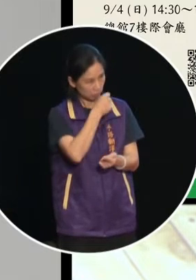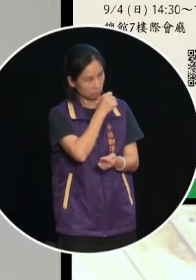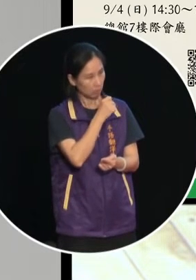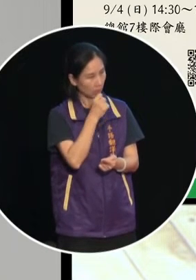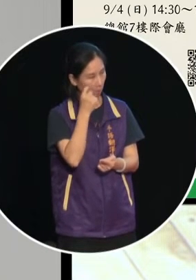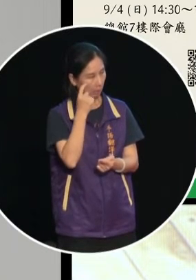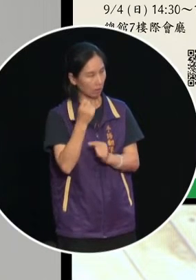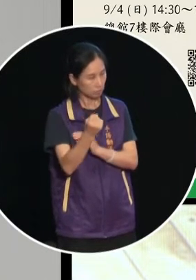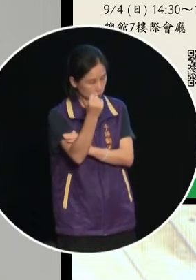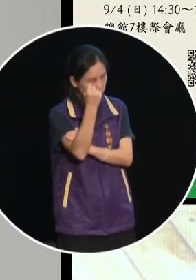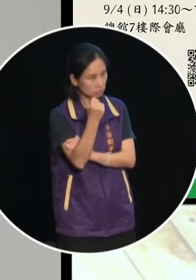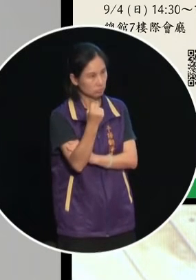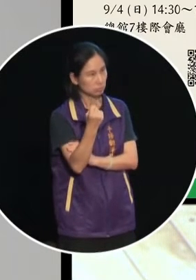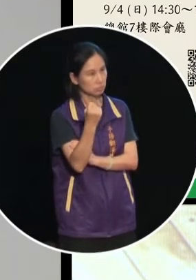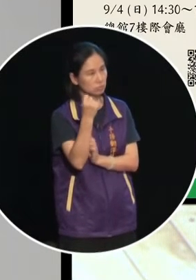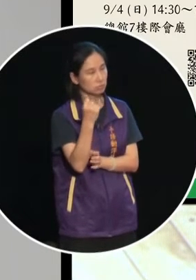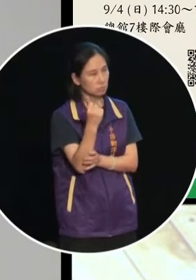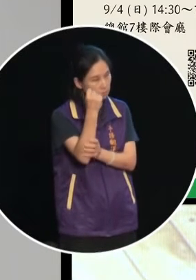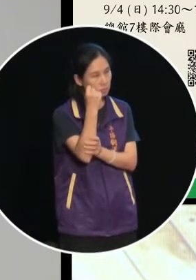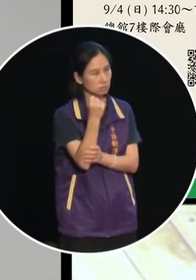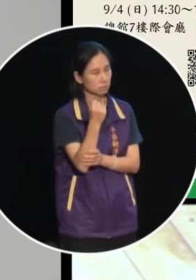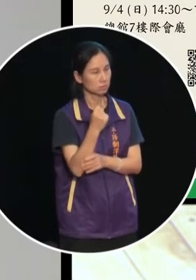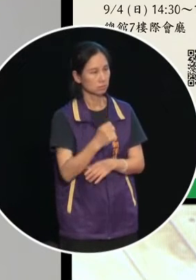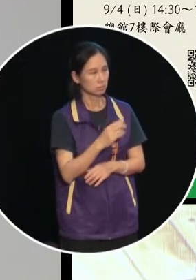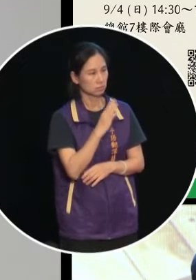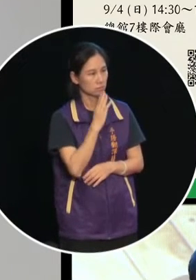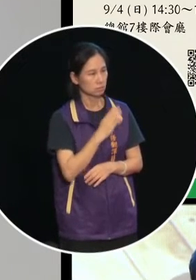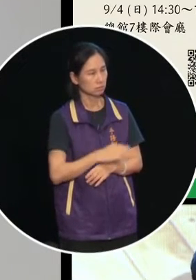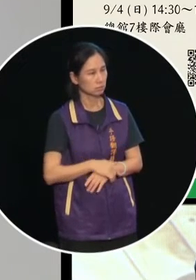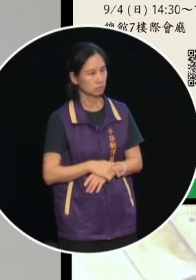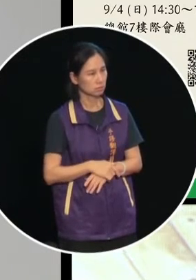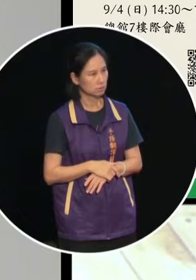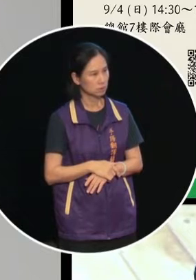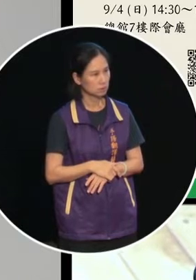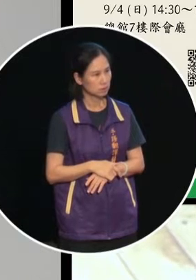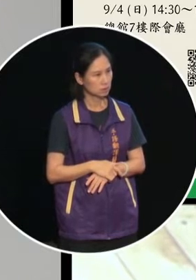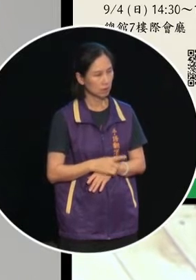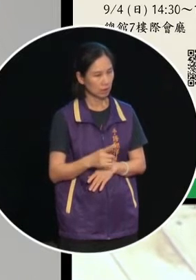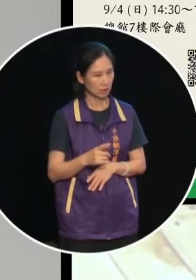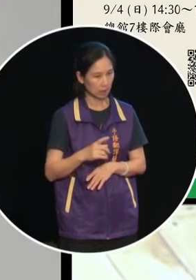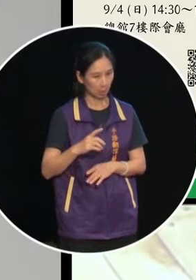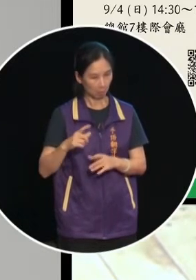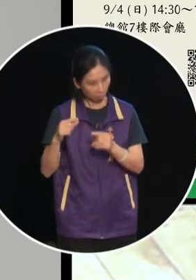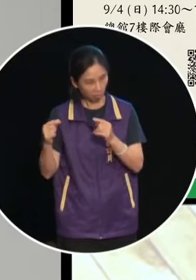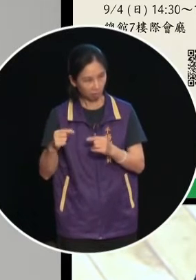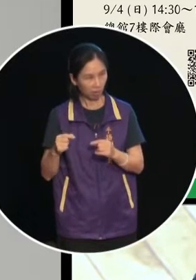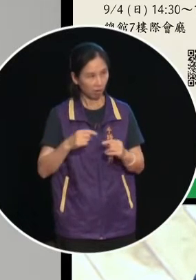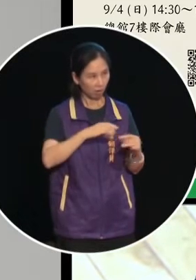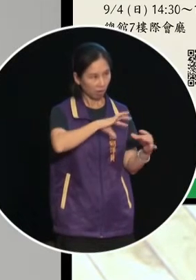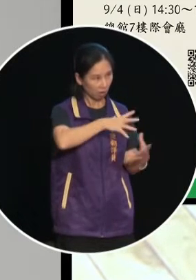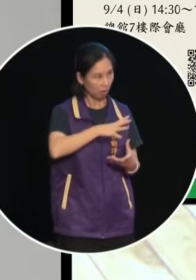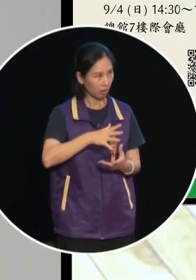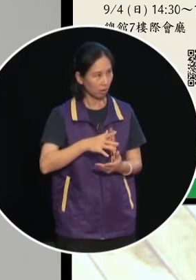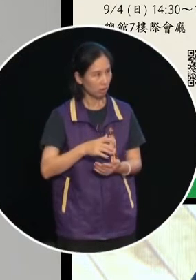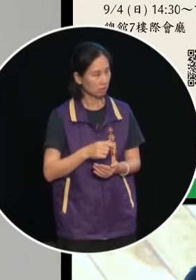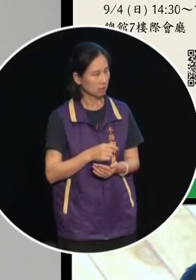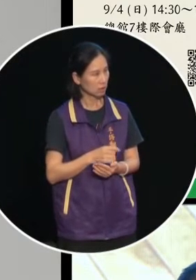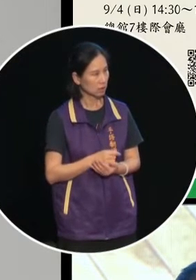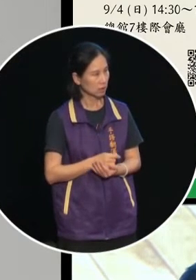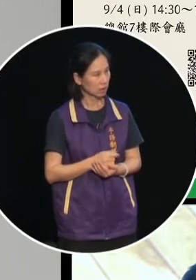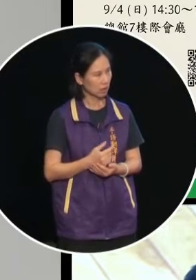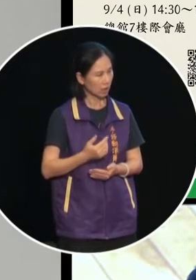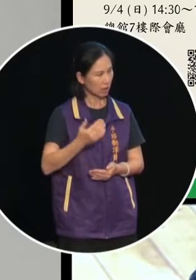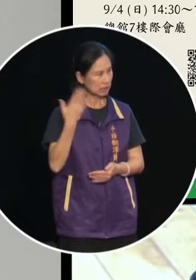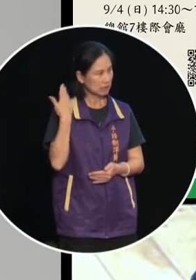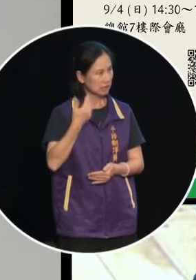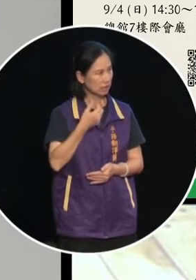支持，那促进日本政府或者是世界的善意反应。之前的